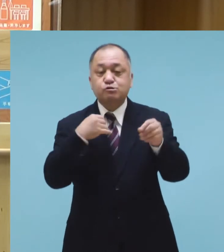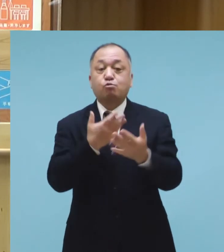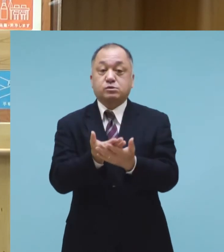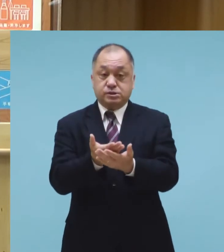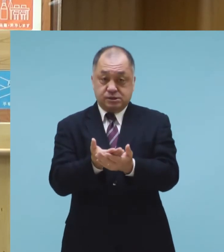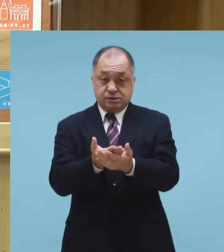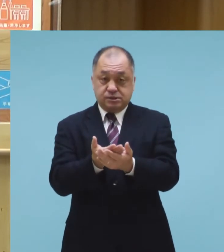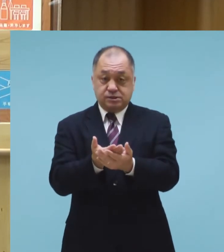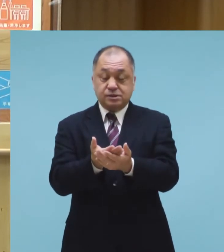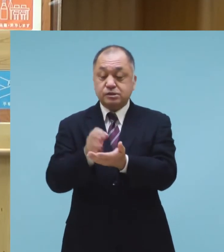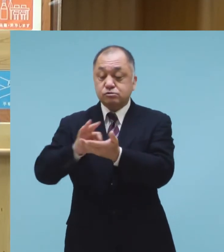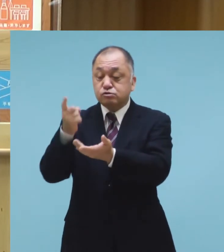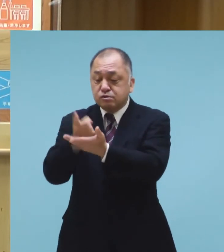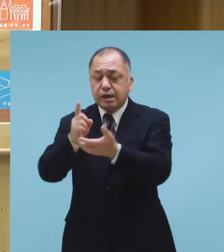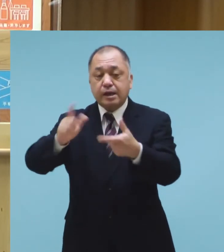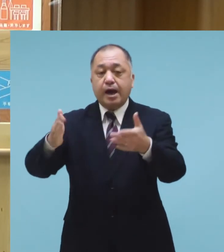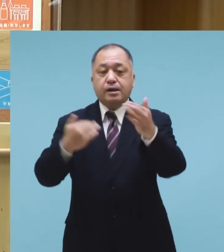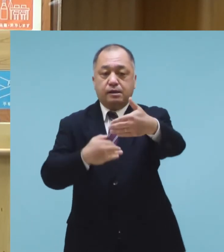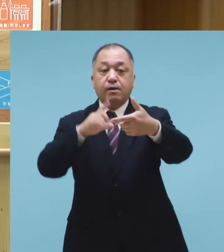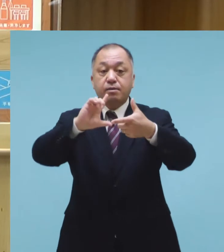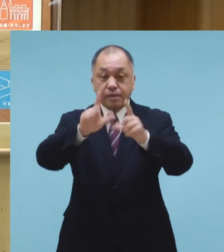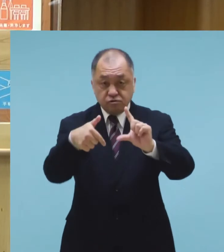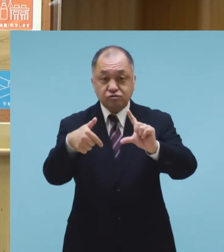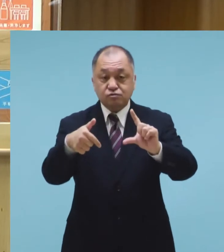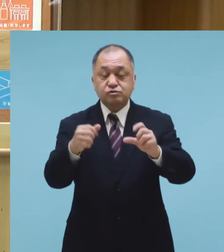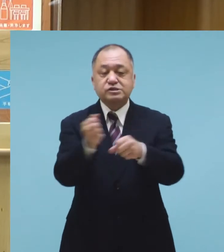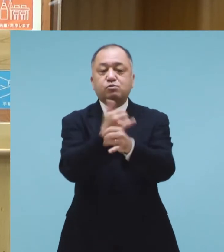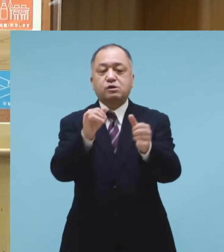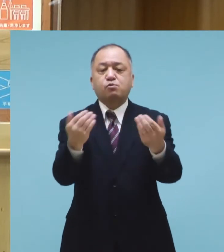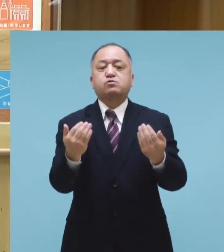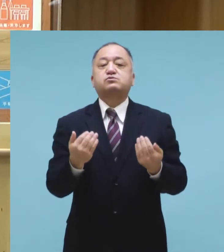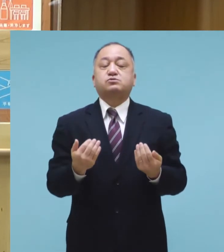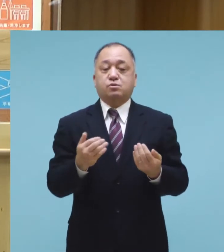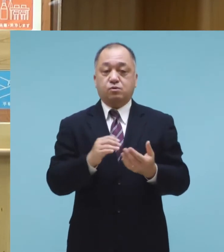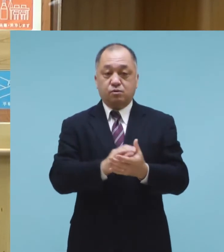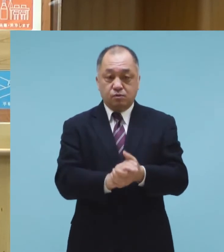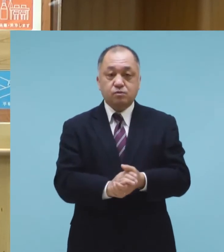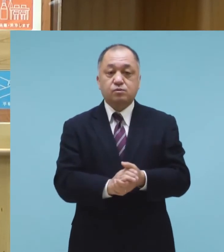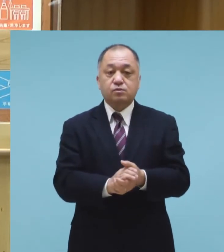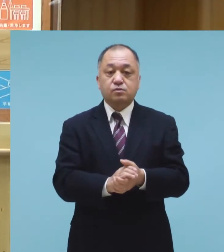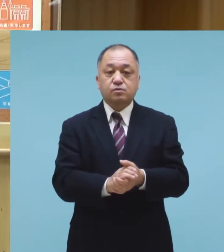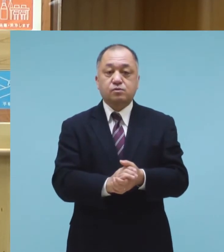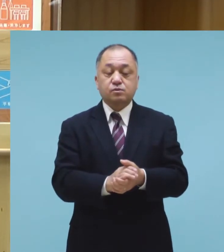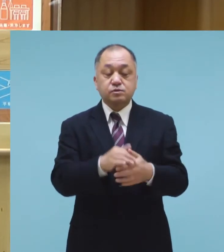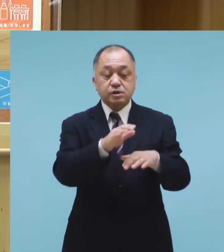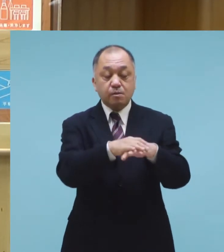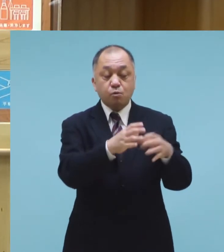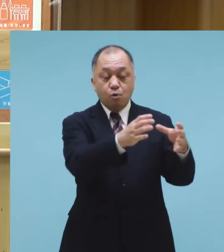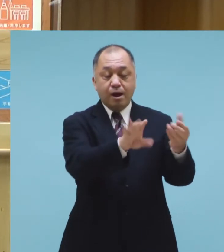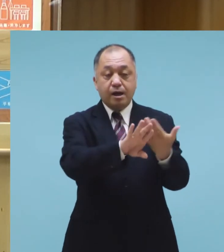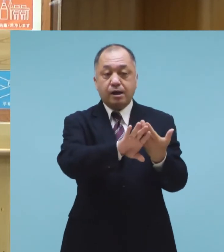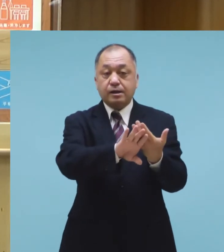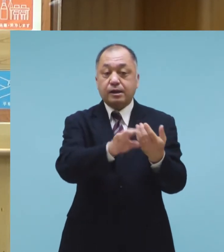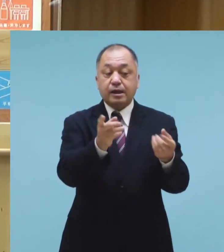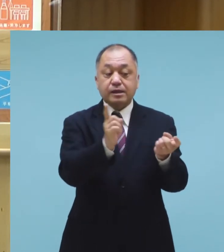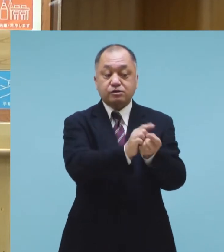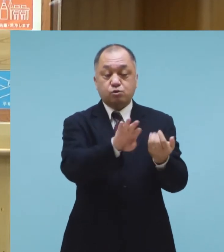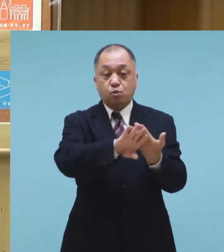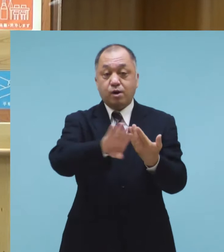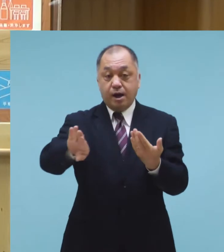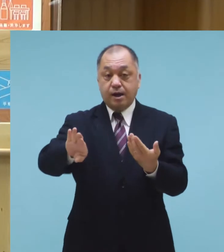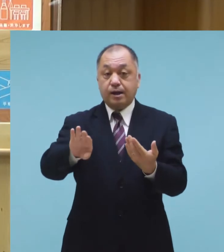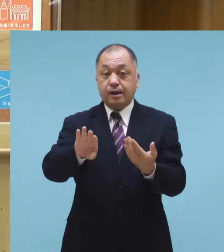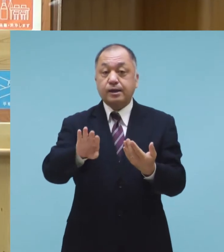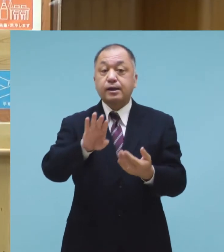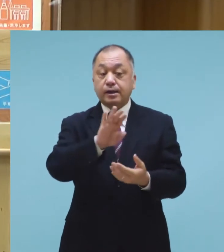なくて、ですからこういったことをしっかり取り組むことによって、札幌は対象外ですけども感染が一定程度抑えられ